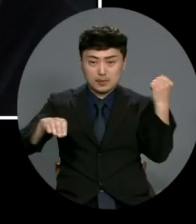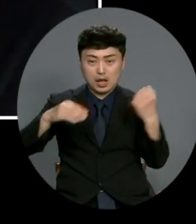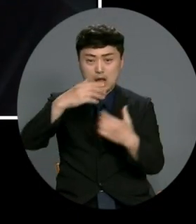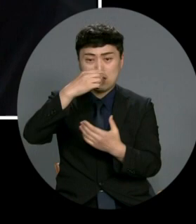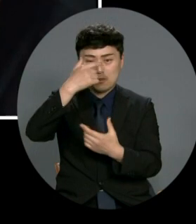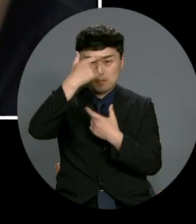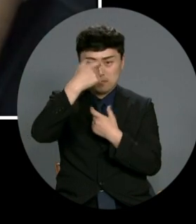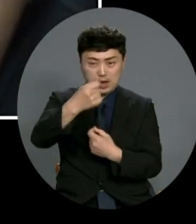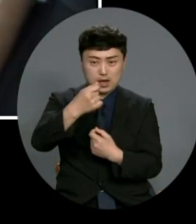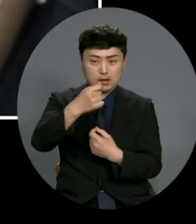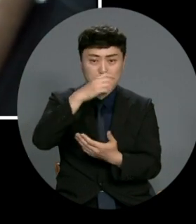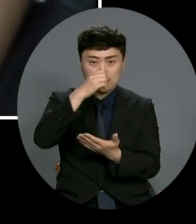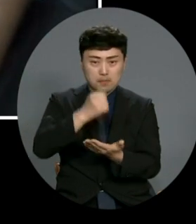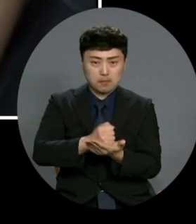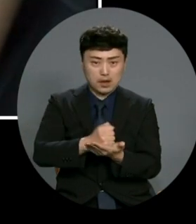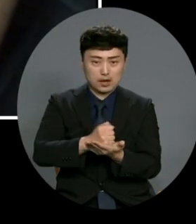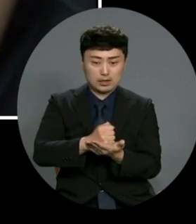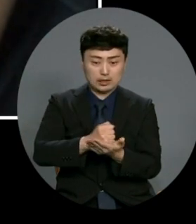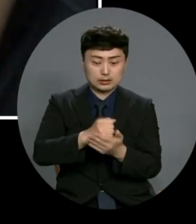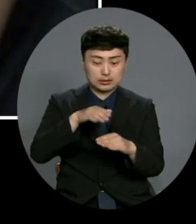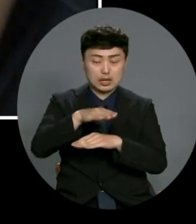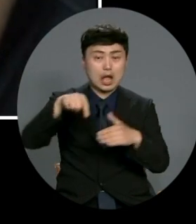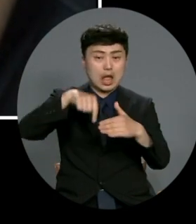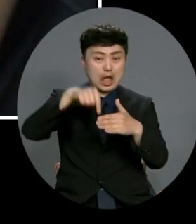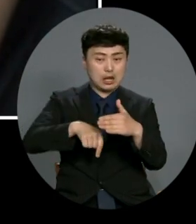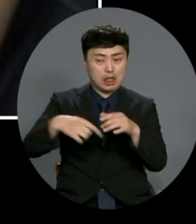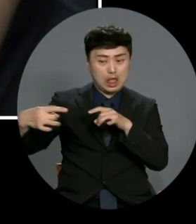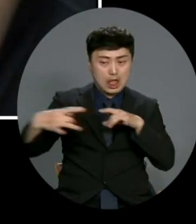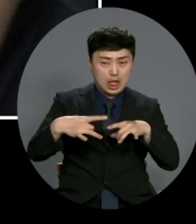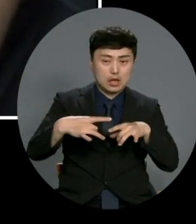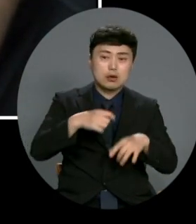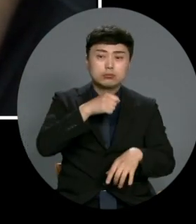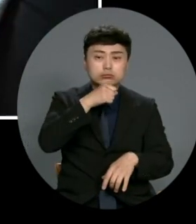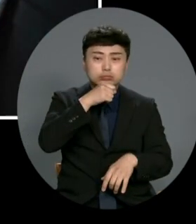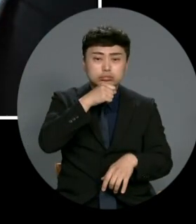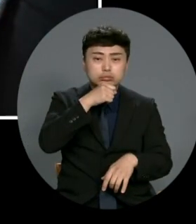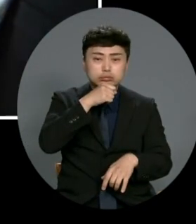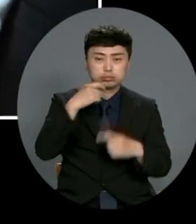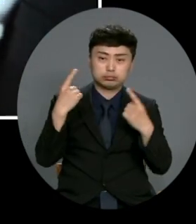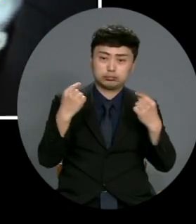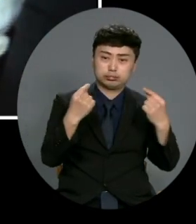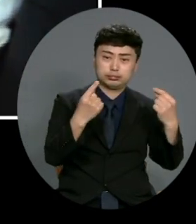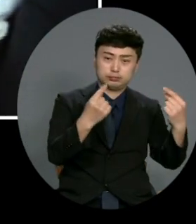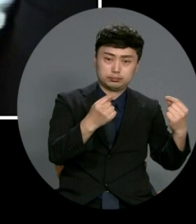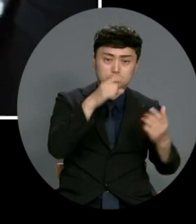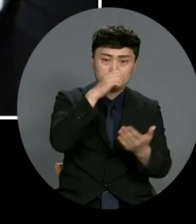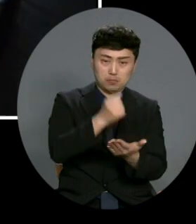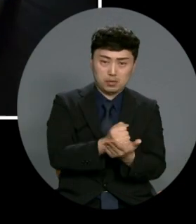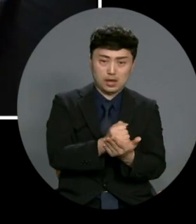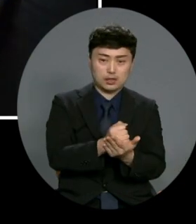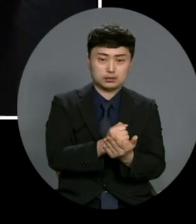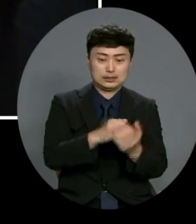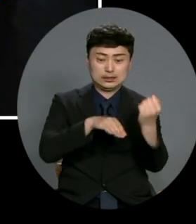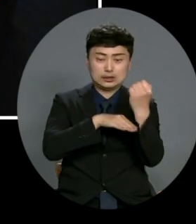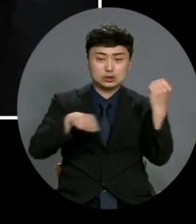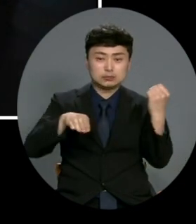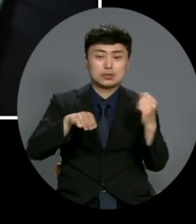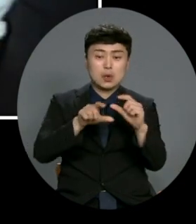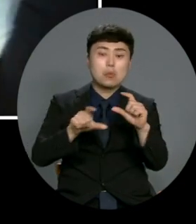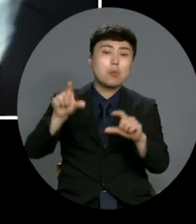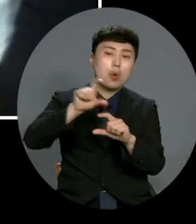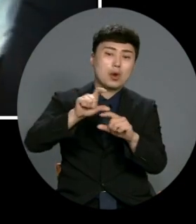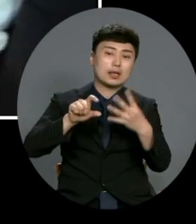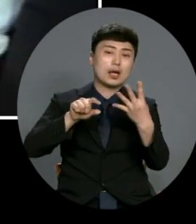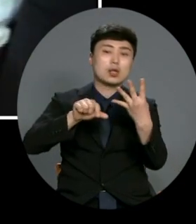과속방지턱을 넘을 때는 차에 타고 있는 사람이 받는 충격값에 큰 변화가 없었습니다. 규격보다 4.5cm 높은